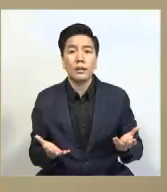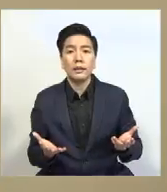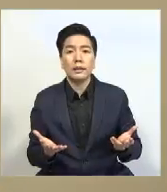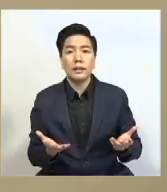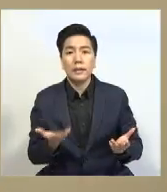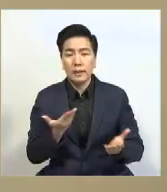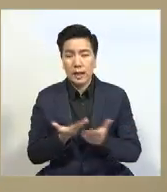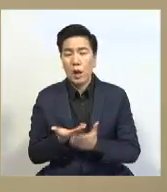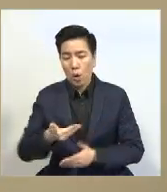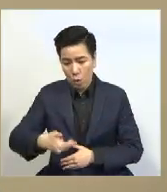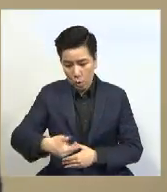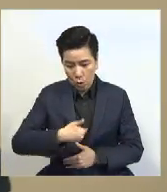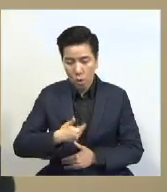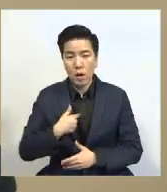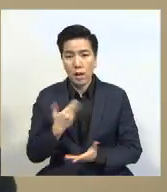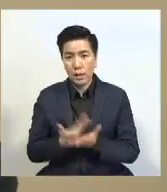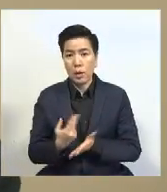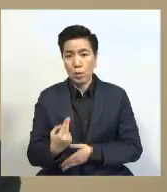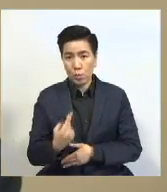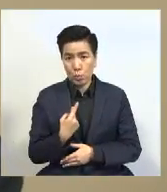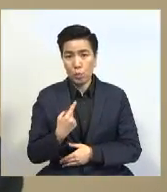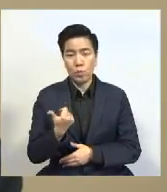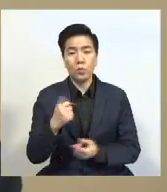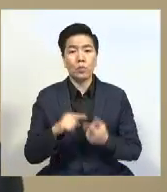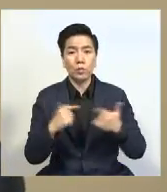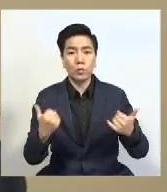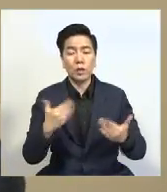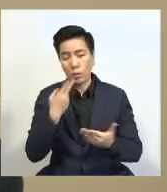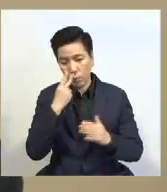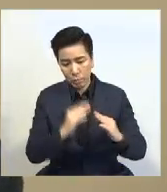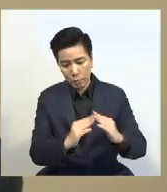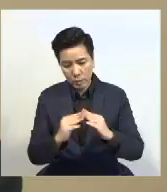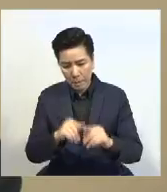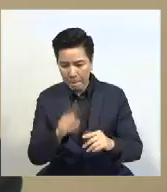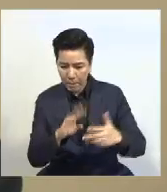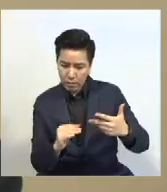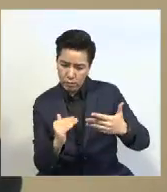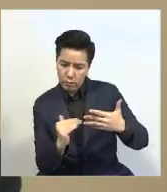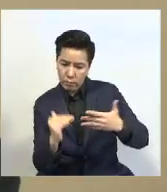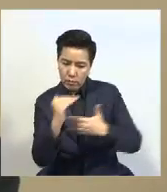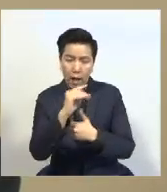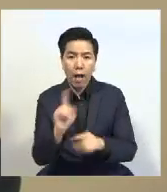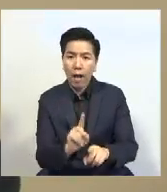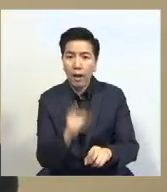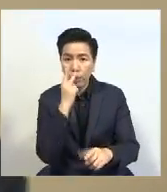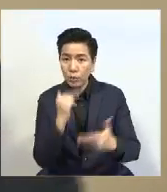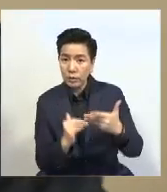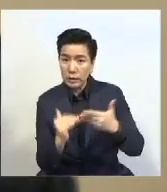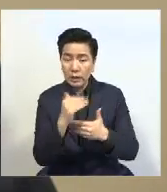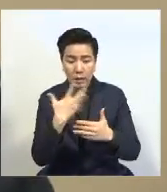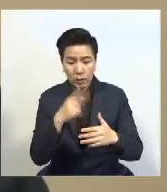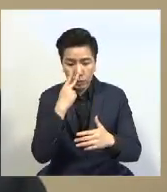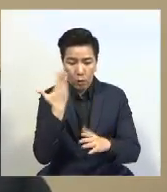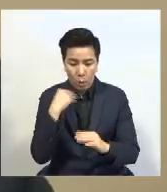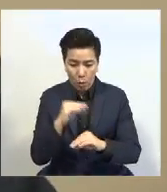ขอสินเชื่อตรงนี้ได้เพราะนั้นธกส.ก็จะไปดูครับว่ากองทุนหมู่บ้านนี้เป็นกองทุนบ้านเกรดไหนนะครับแล้วก็มีโครงการ